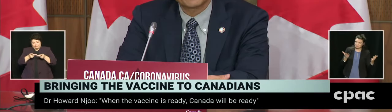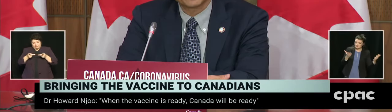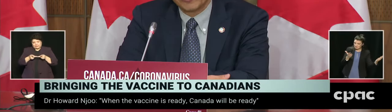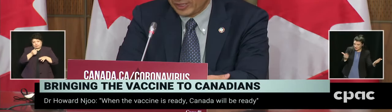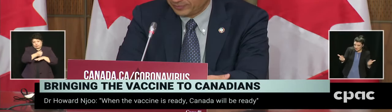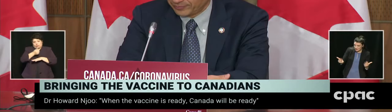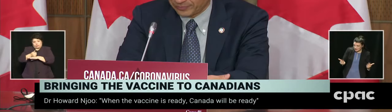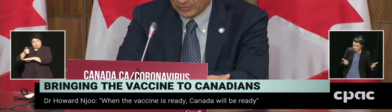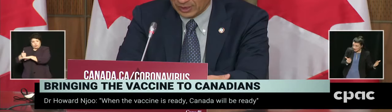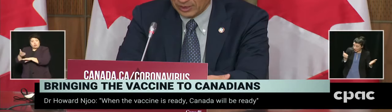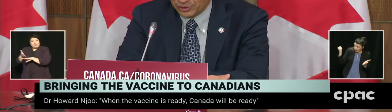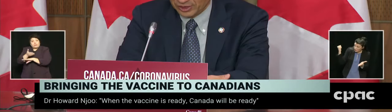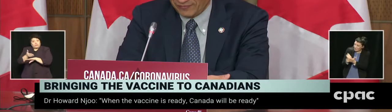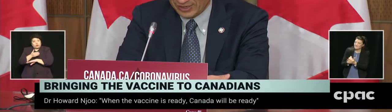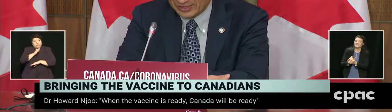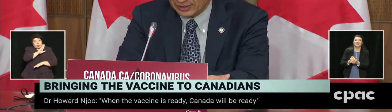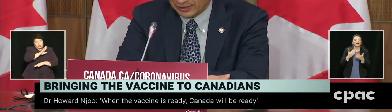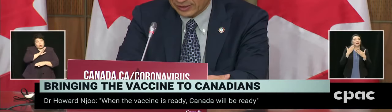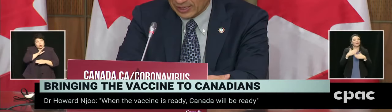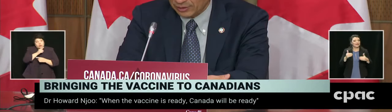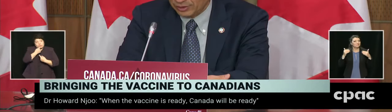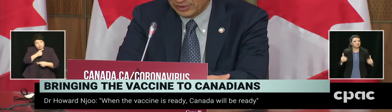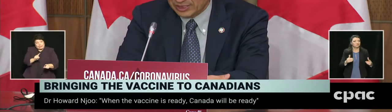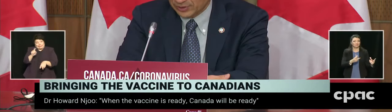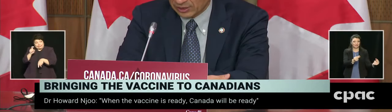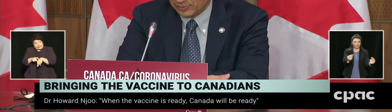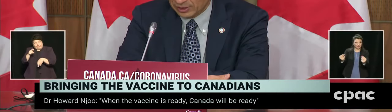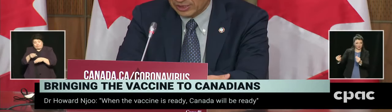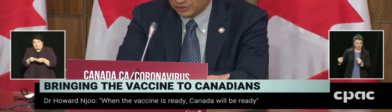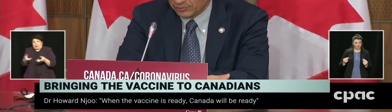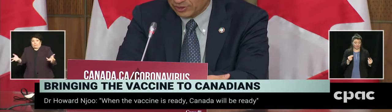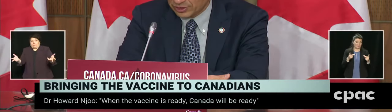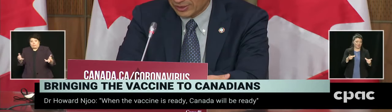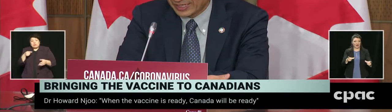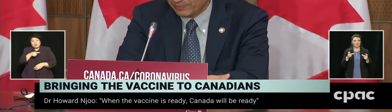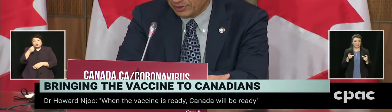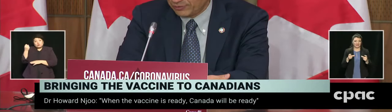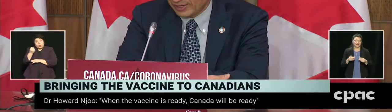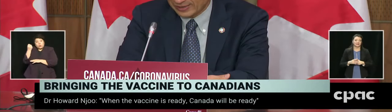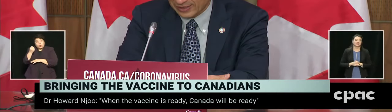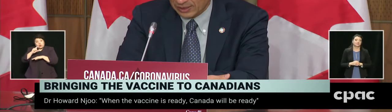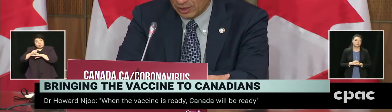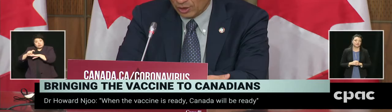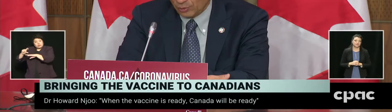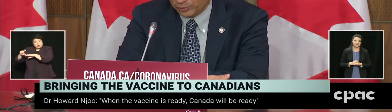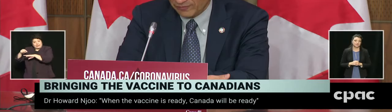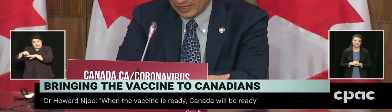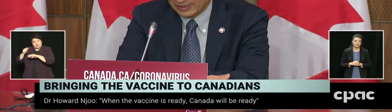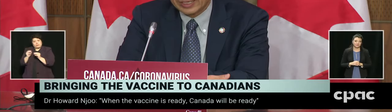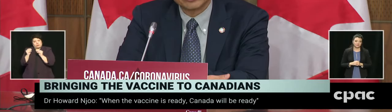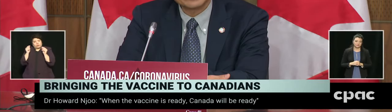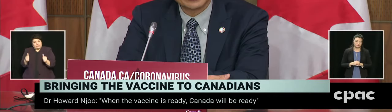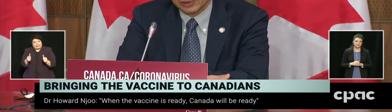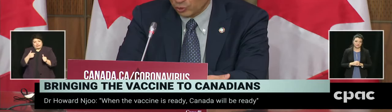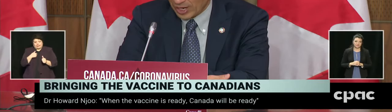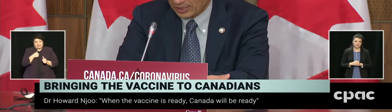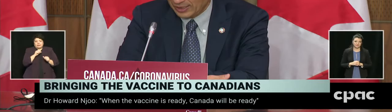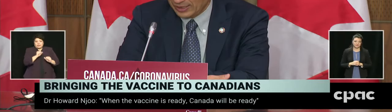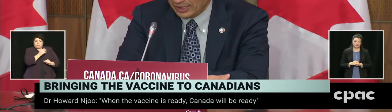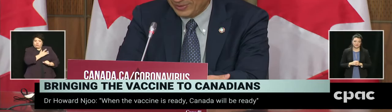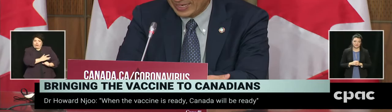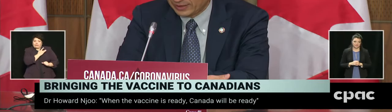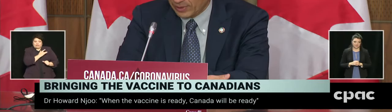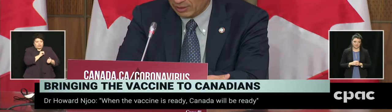soit approuvée, ce qui facilitera une distribution rapide du vaccin aux provinces et aux